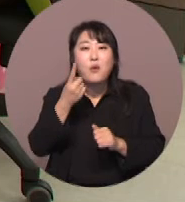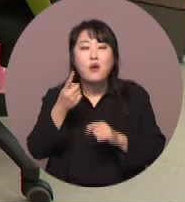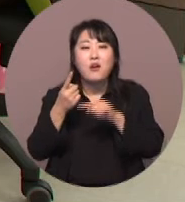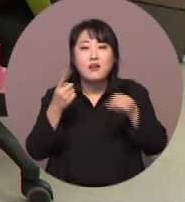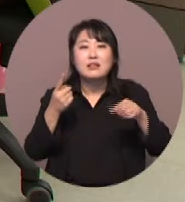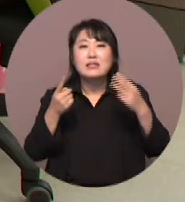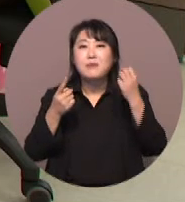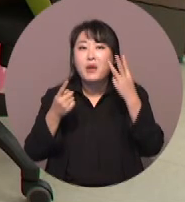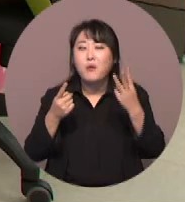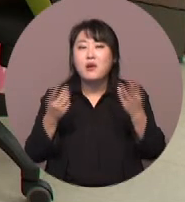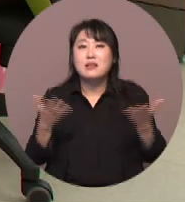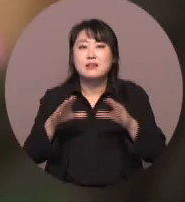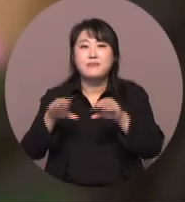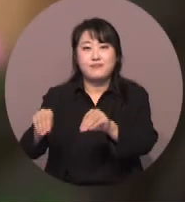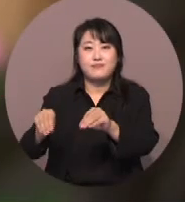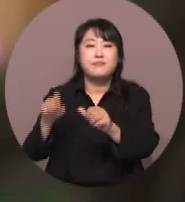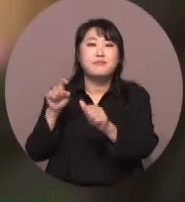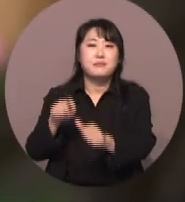3개월을 처분 했습니다